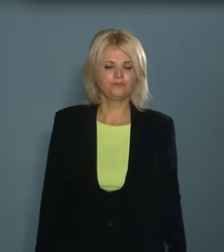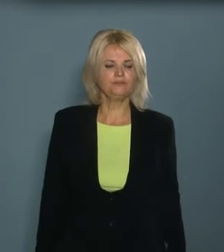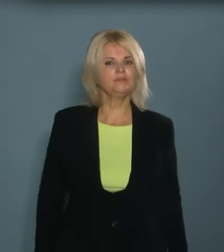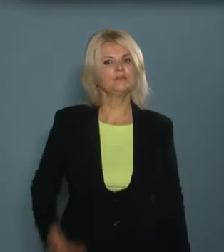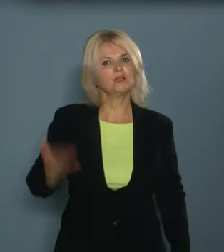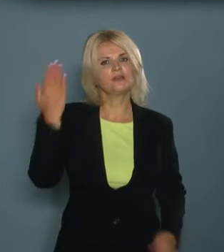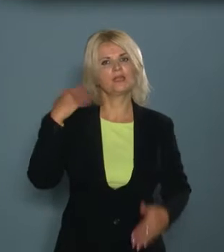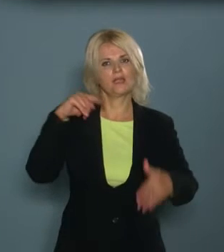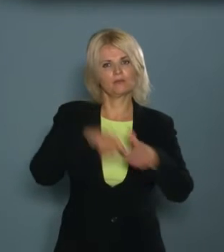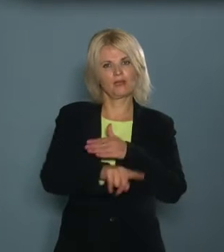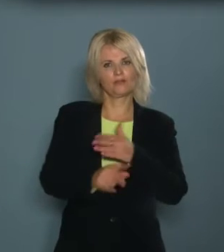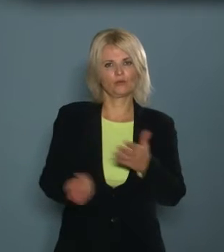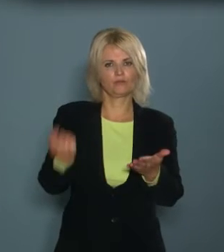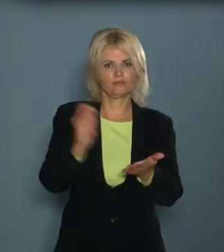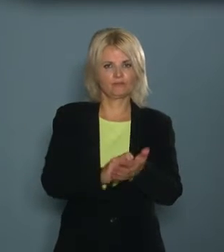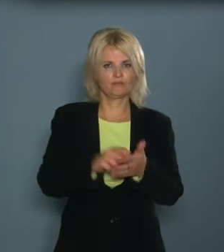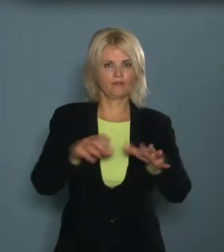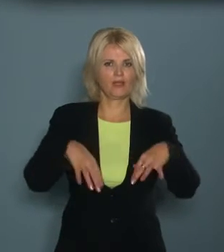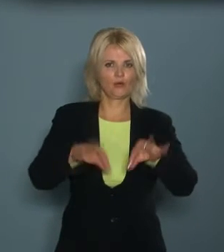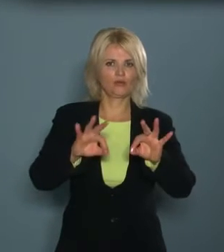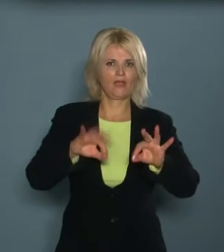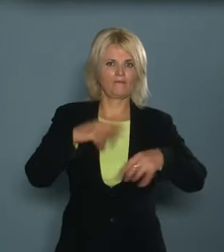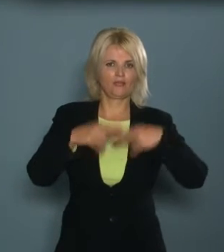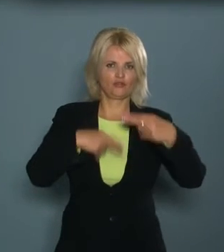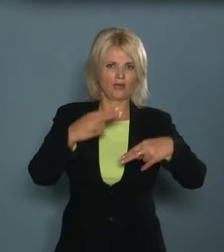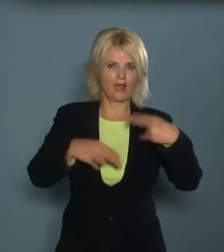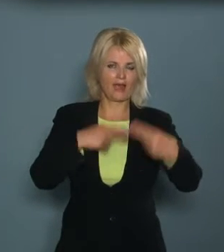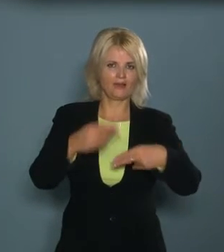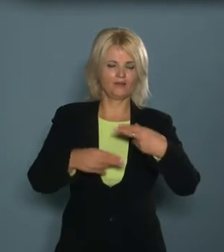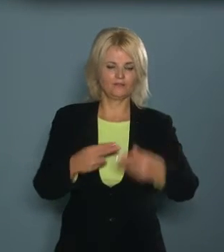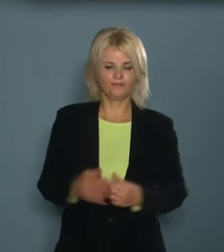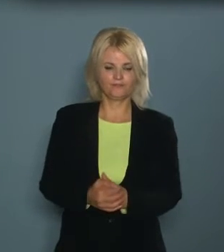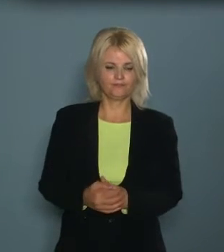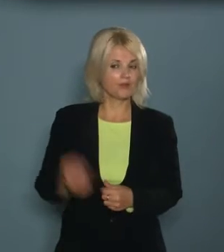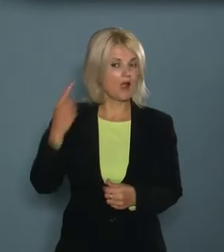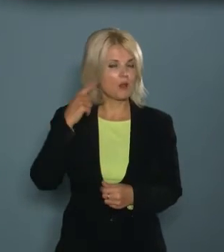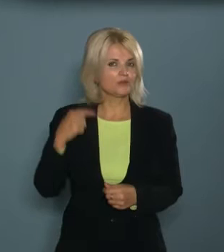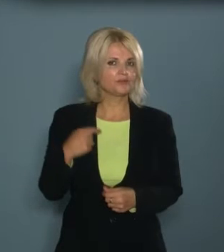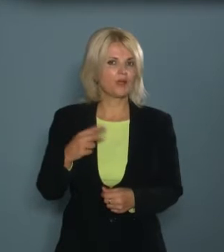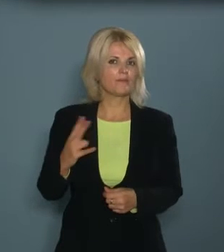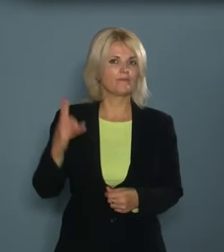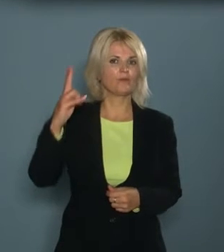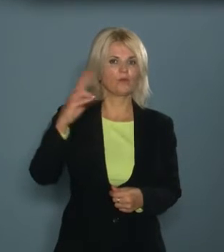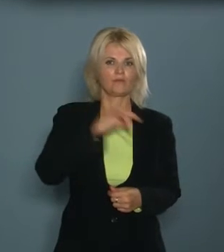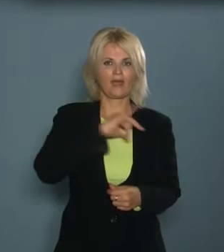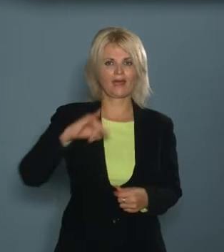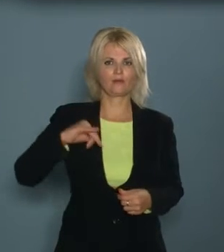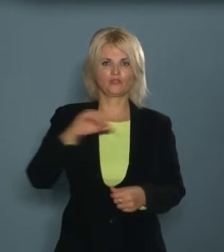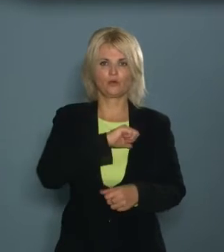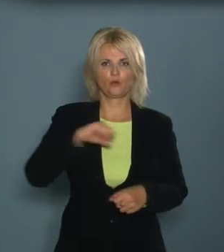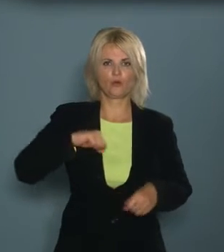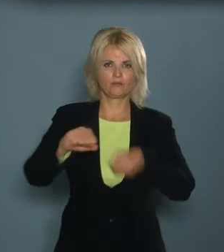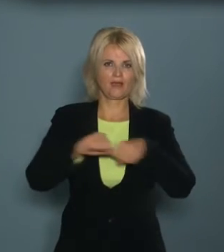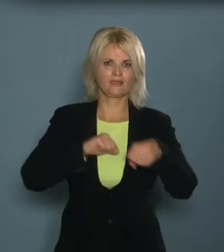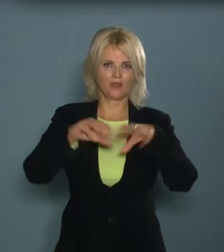régi metró beszerzés ügyét vizsgálta, és azt hallottuk, hogy a fővárosi önkormányzat